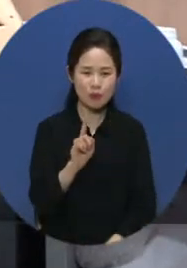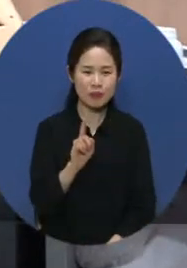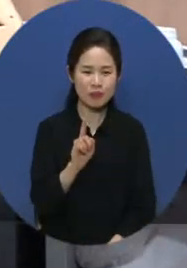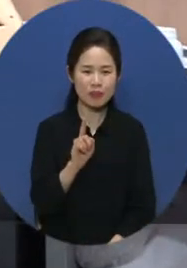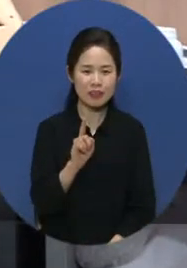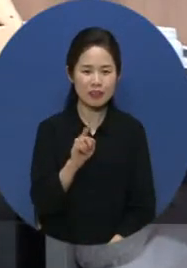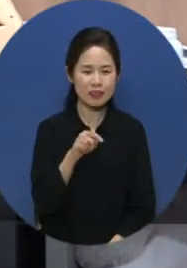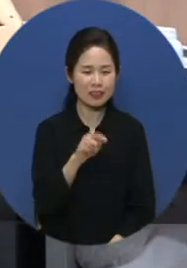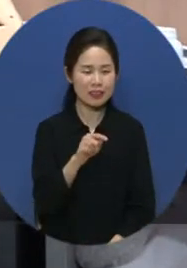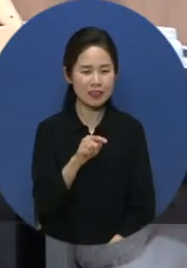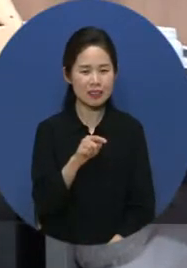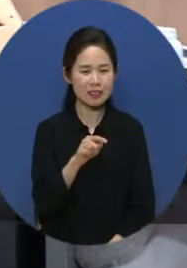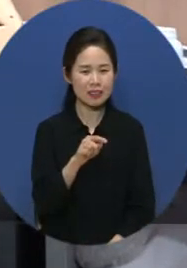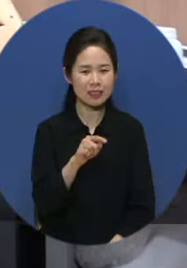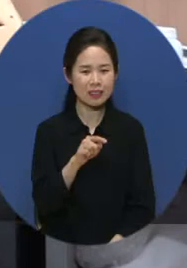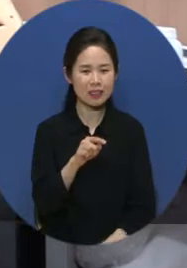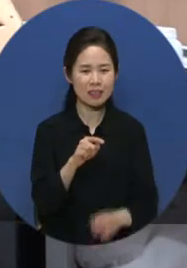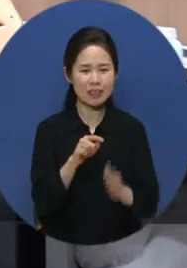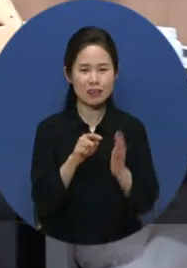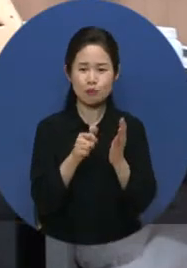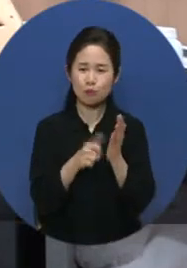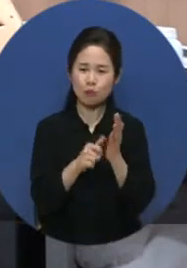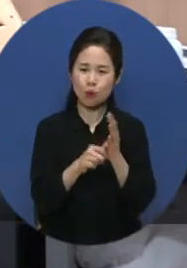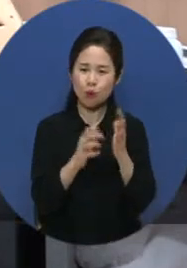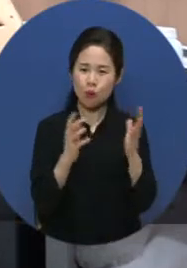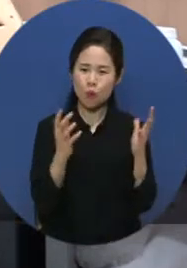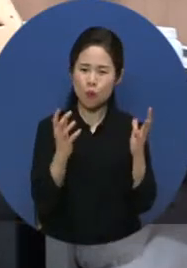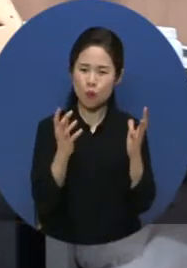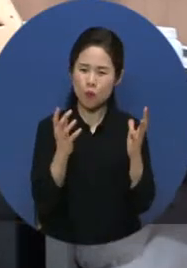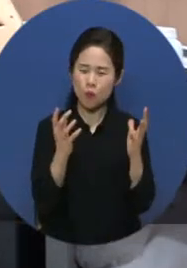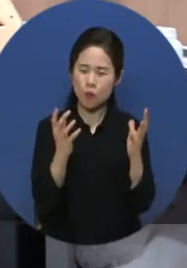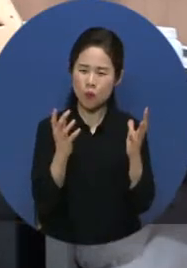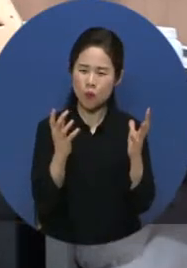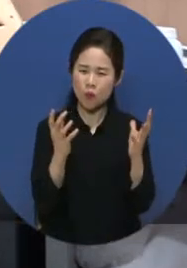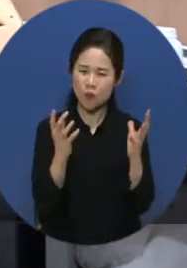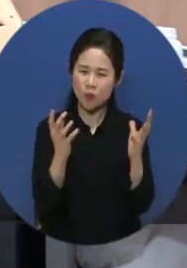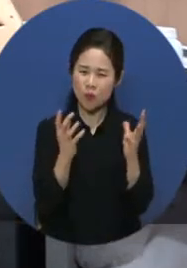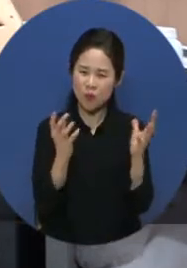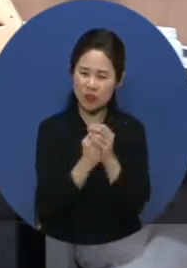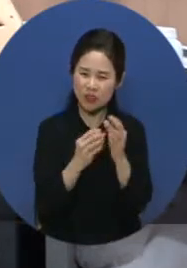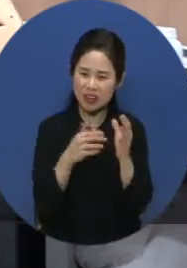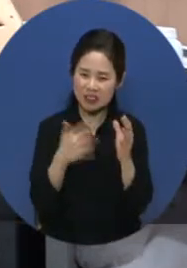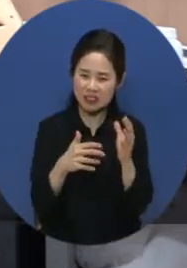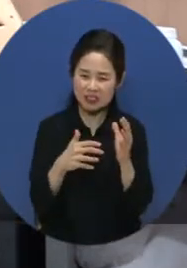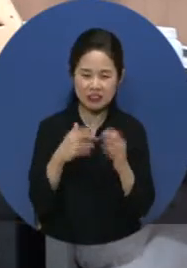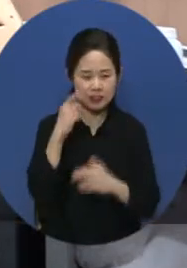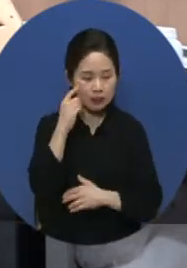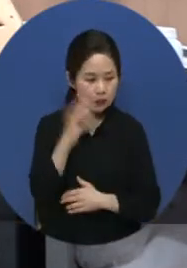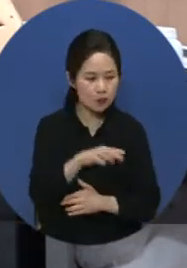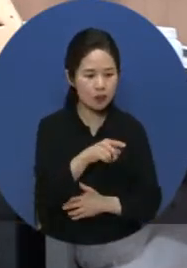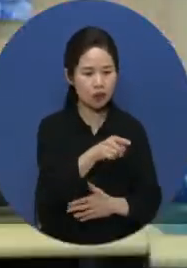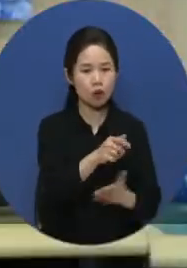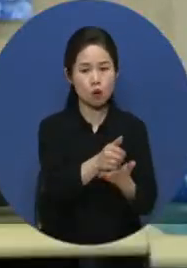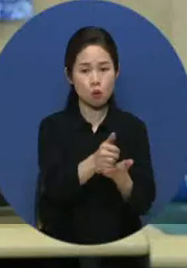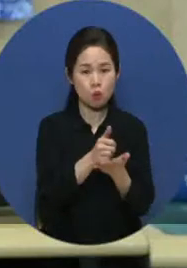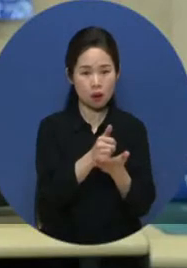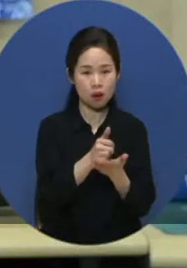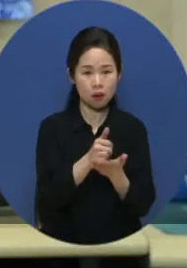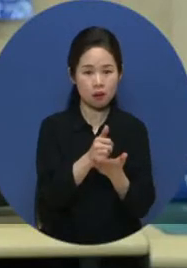뭔가 제품의 이제 완성도가 좀 낮다고 생각을 했는데도 불구하고 이걸